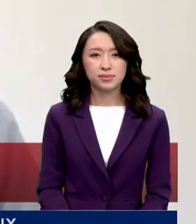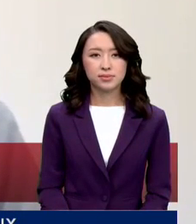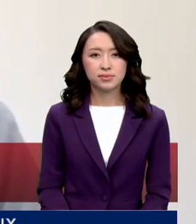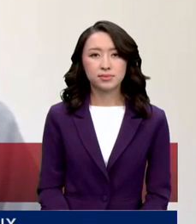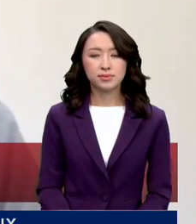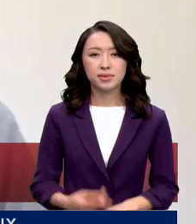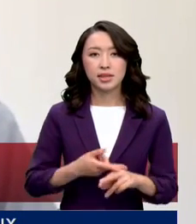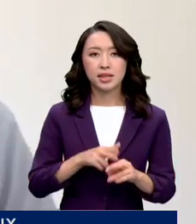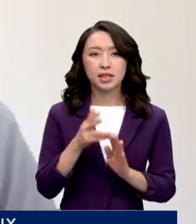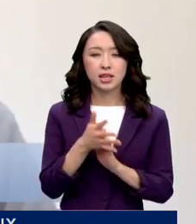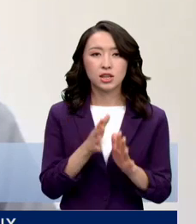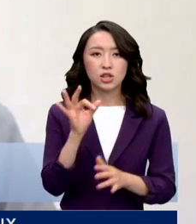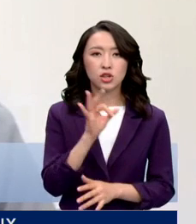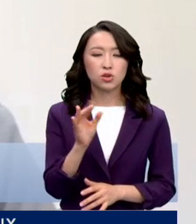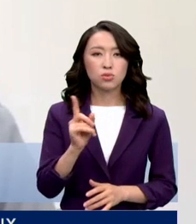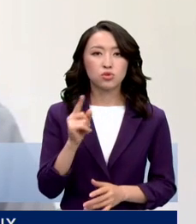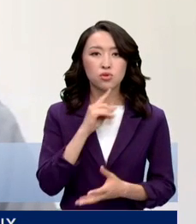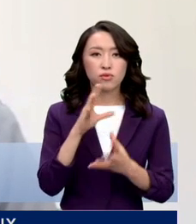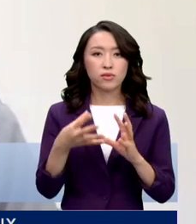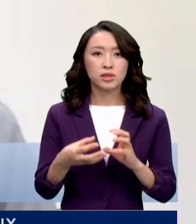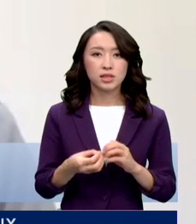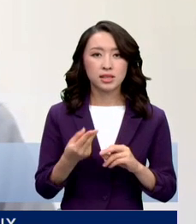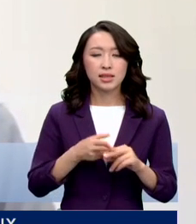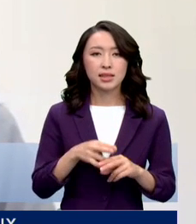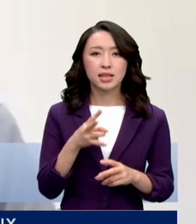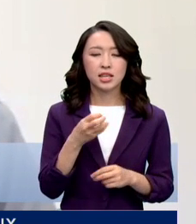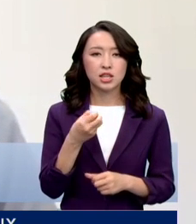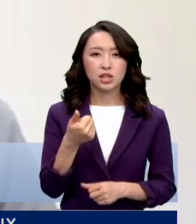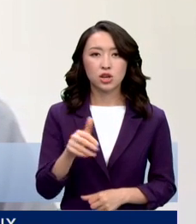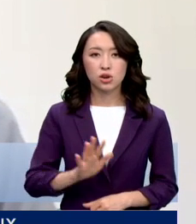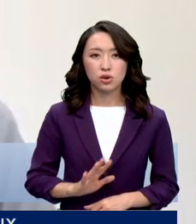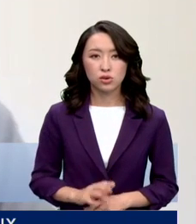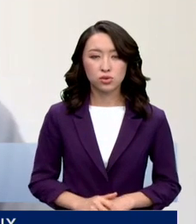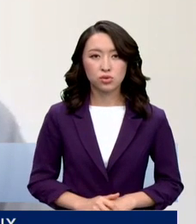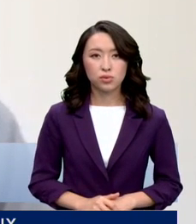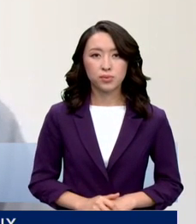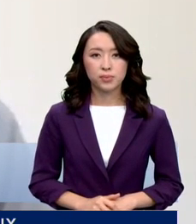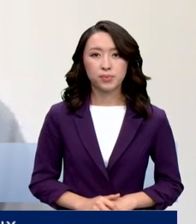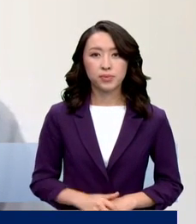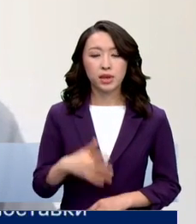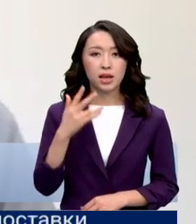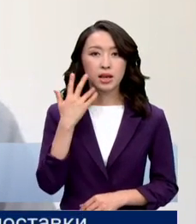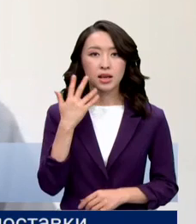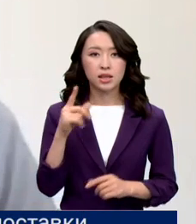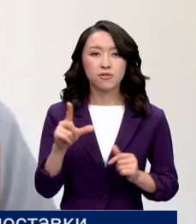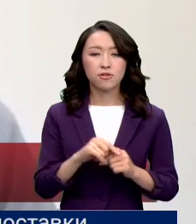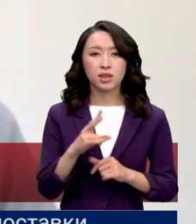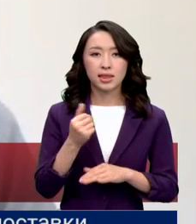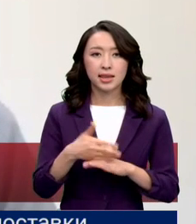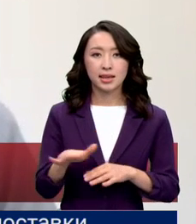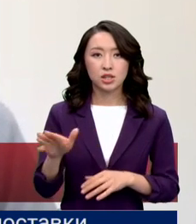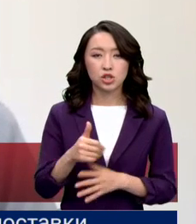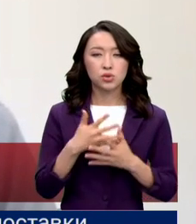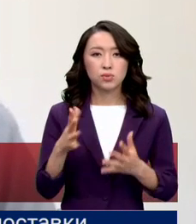Это говорит о том, что в целом это не есть хорошо, когда в основном у нас кредитование